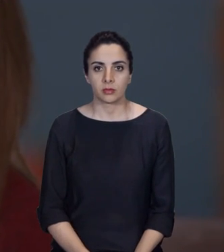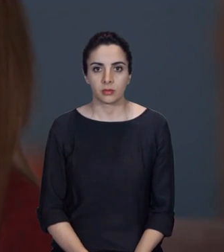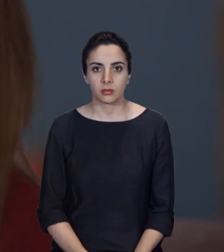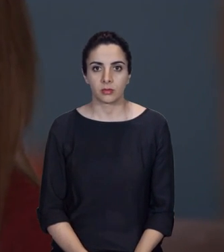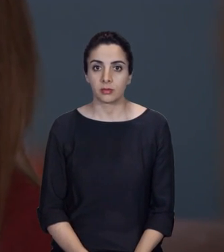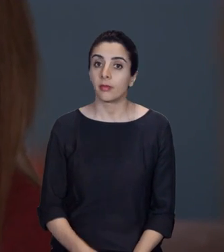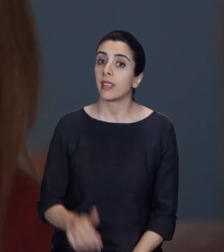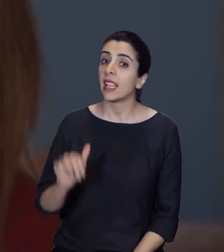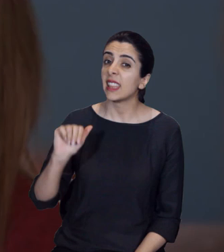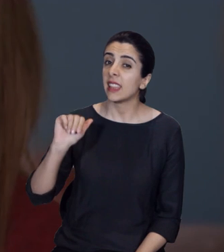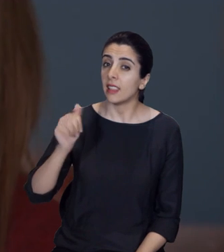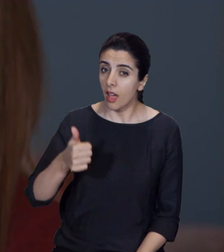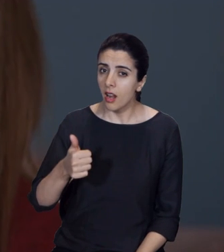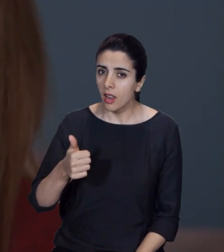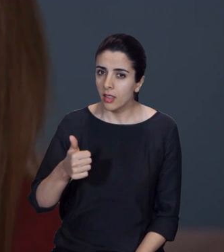Yarın.